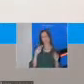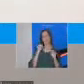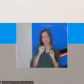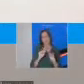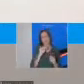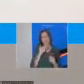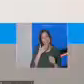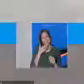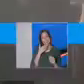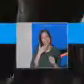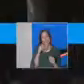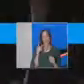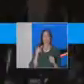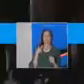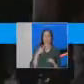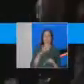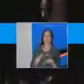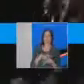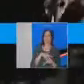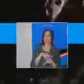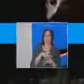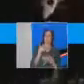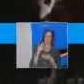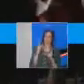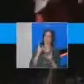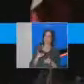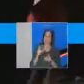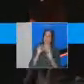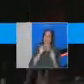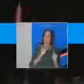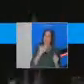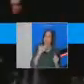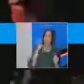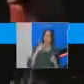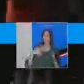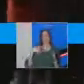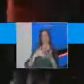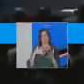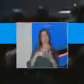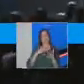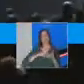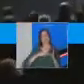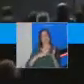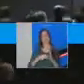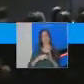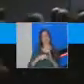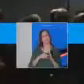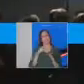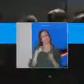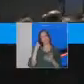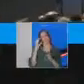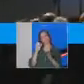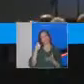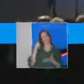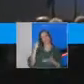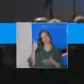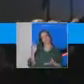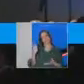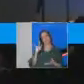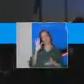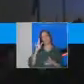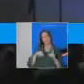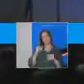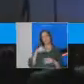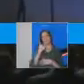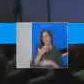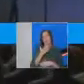הם תומכים בישראל, אבל הם מרגישים שאין סתירה לתמוך בישראל וגם לבקר את המדיניות שהם חושבים שהיא בסופו של דבר